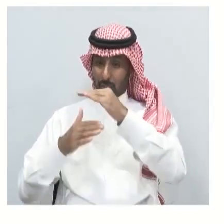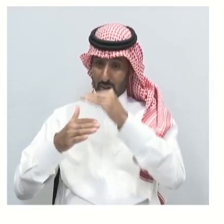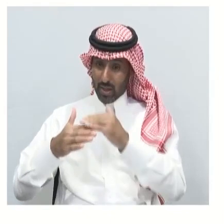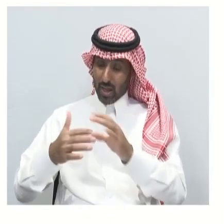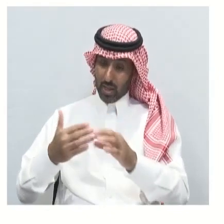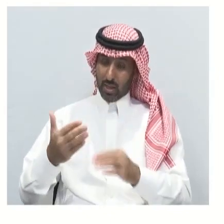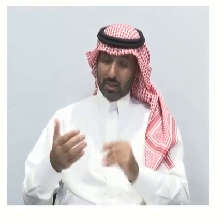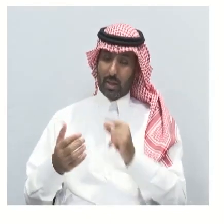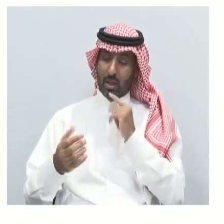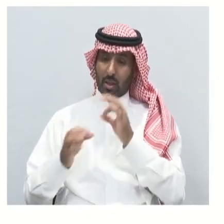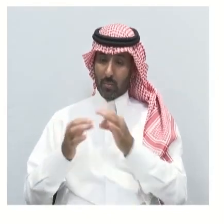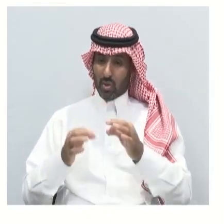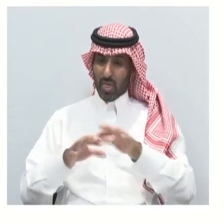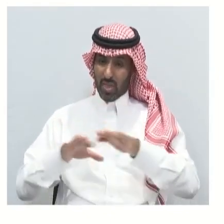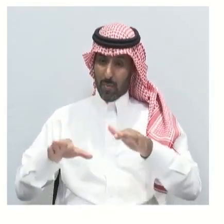والعينه